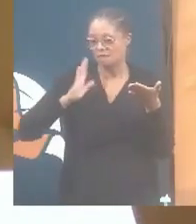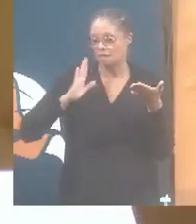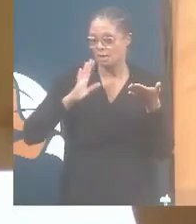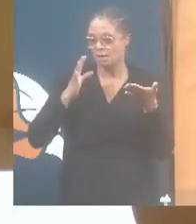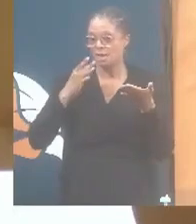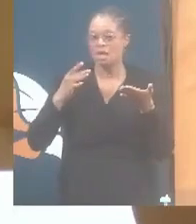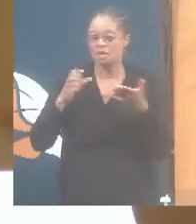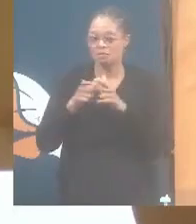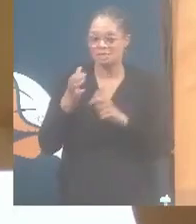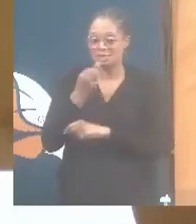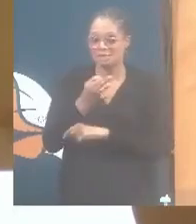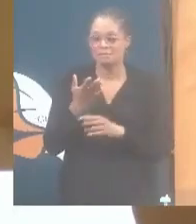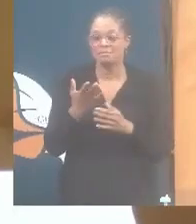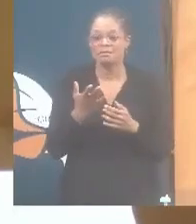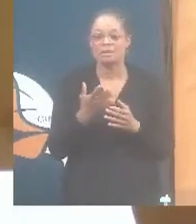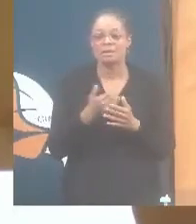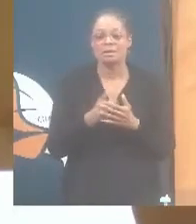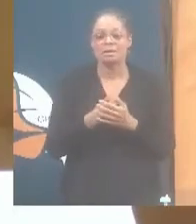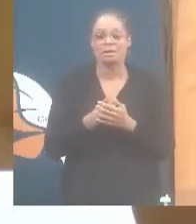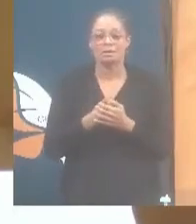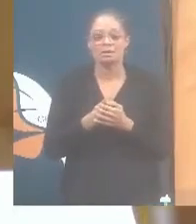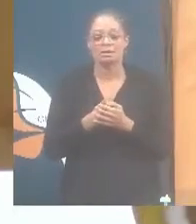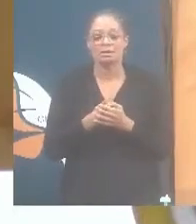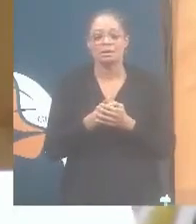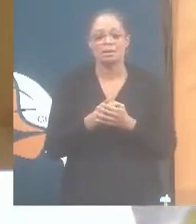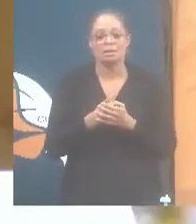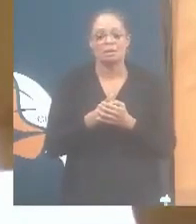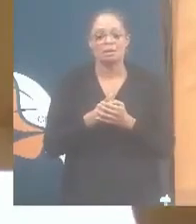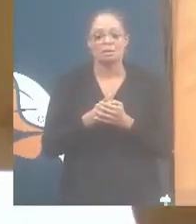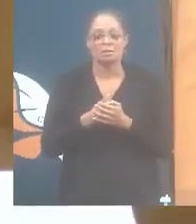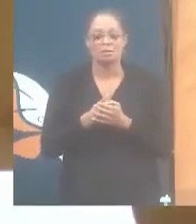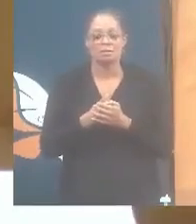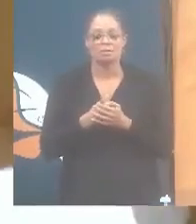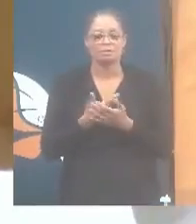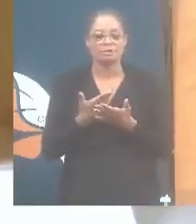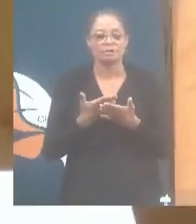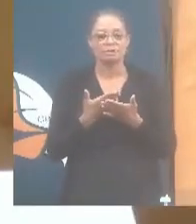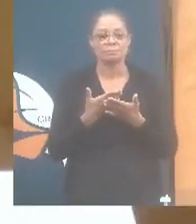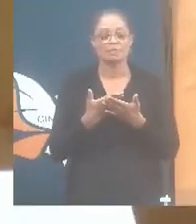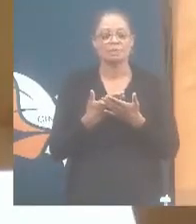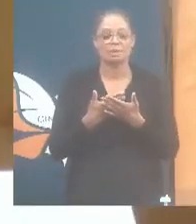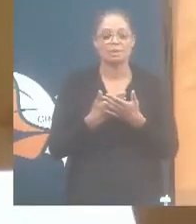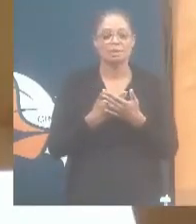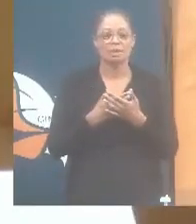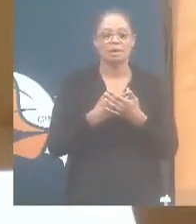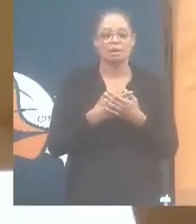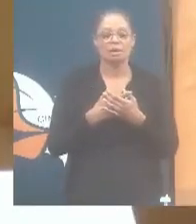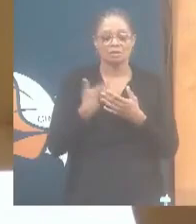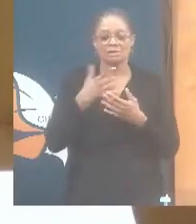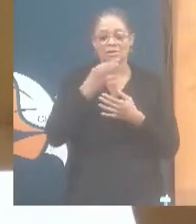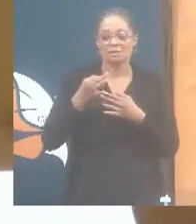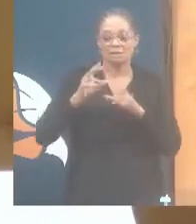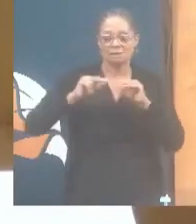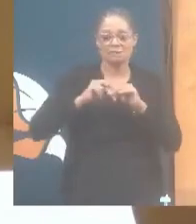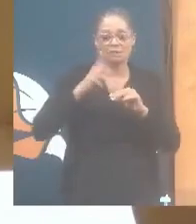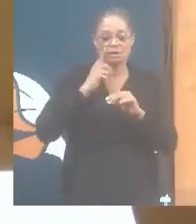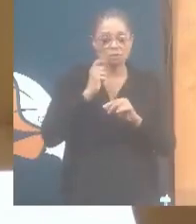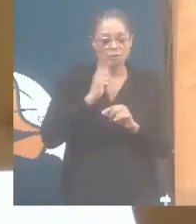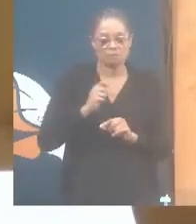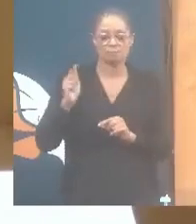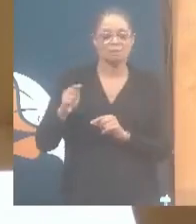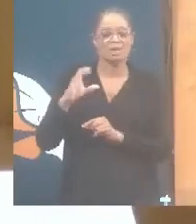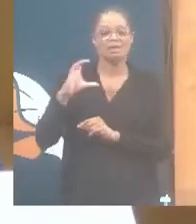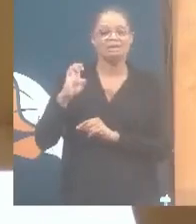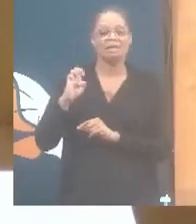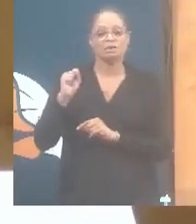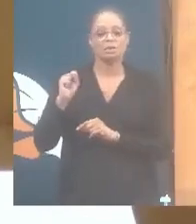le CGSM, en tout cas qui mettaient en avant justement cette précaution que nous devrions prendre. Le CGSM disait quoi à l'époque